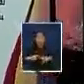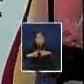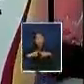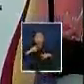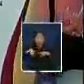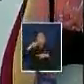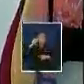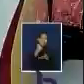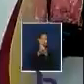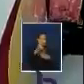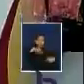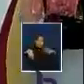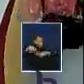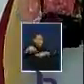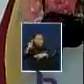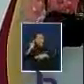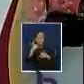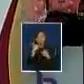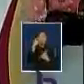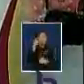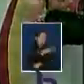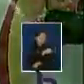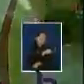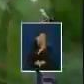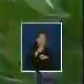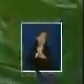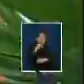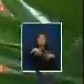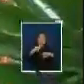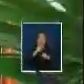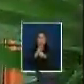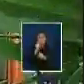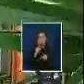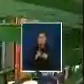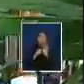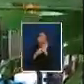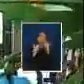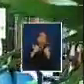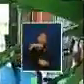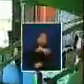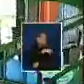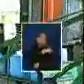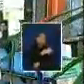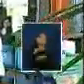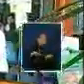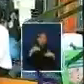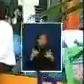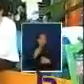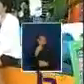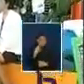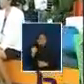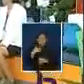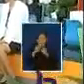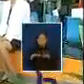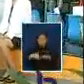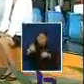จะดูแลได้นะยืนยันว่าเพียงพอนะอย่างที่โรงพยาบาลเด็กวันนี้นะครับที่เราพูดกันชัดๆเนี่ยว่าก็จะมีเปอร์เซ็นต์ที่สูงขึ้น